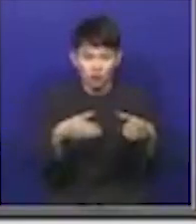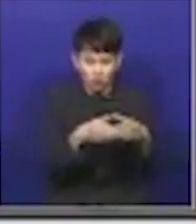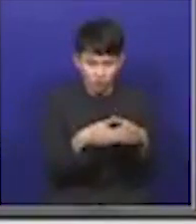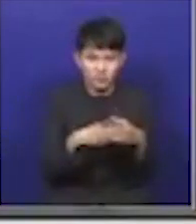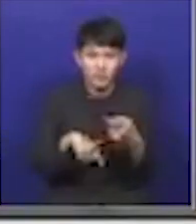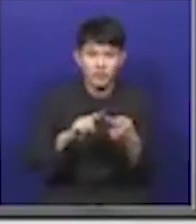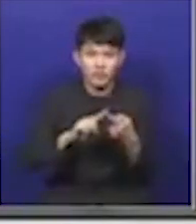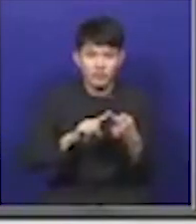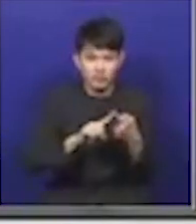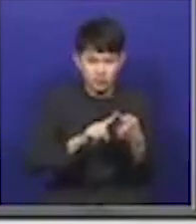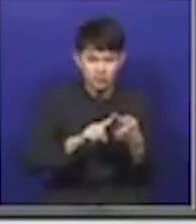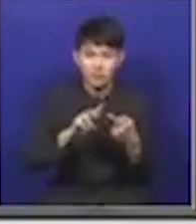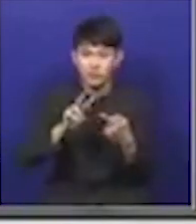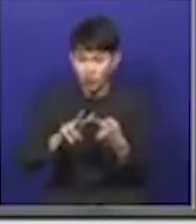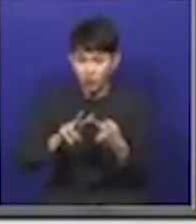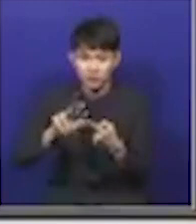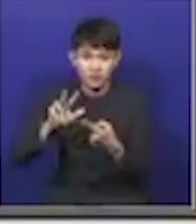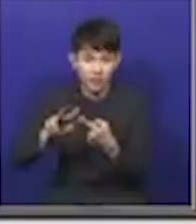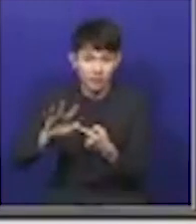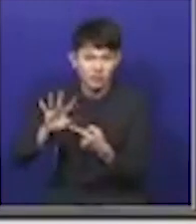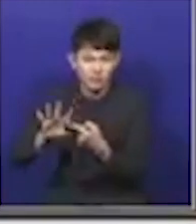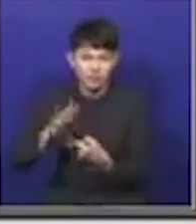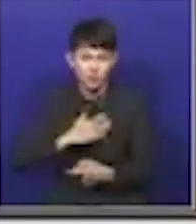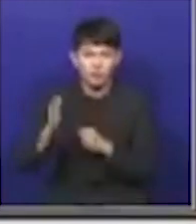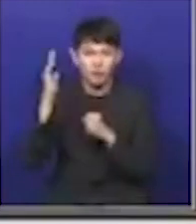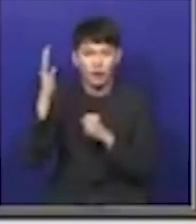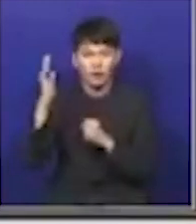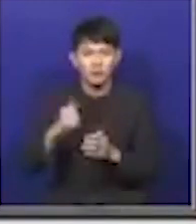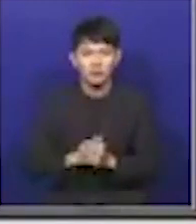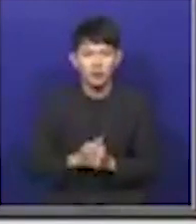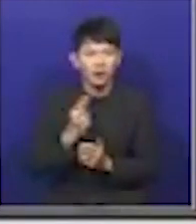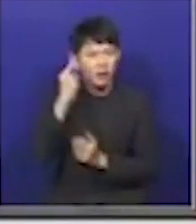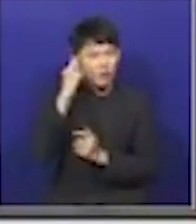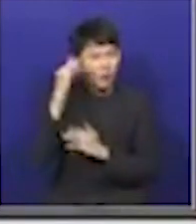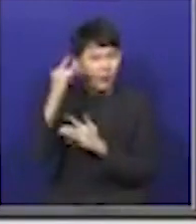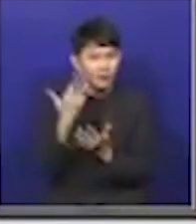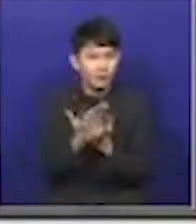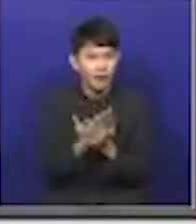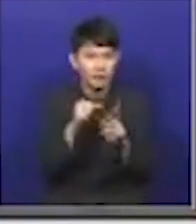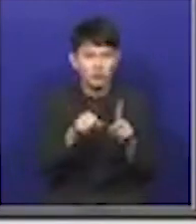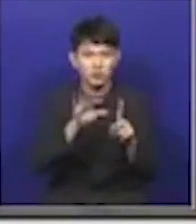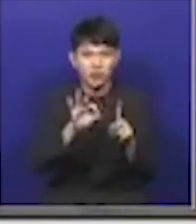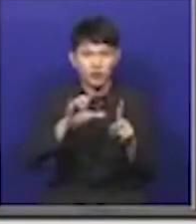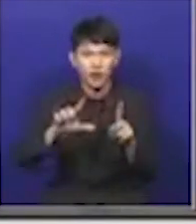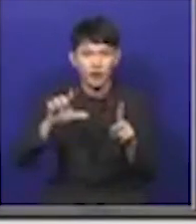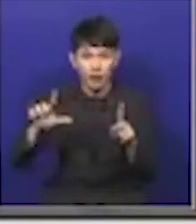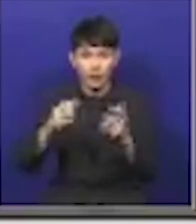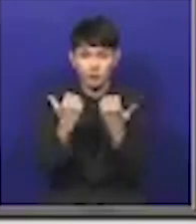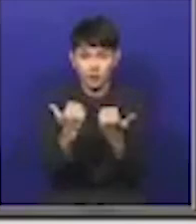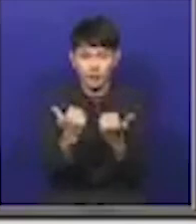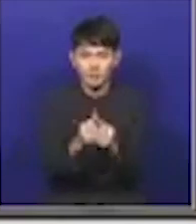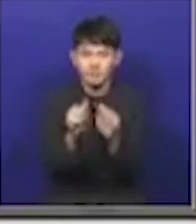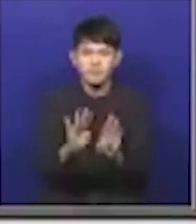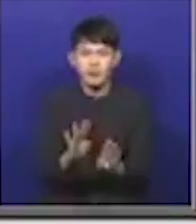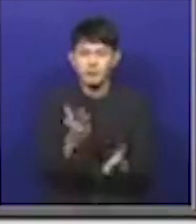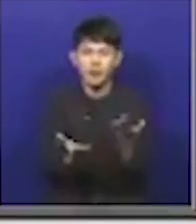คณะ4คณะเหมือนที่ได้อภิปรายไปแล้วครับผมหวังว่าเงิน 1.9 ล้านล้านที่จะออกมาในรูปแบบใดก็ต